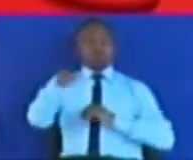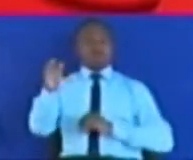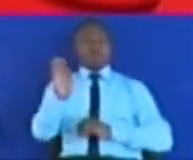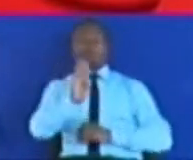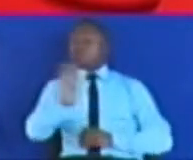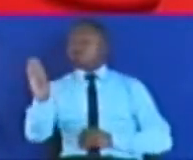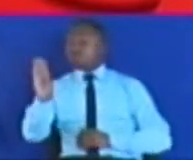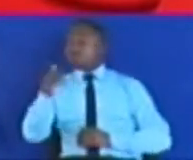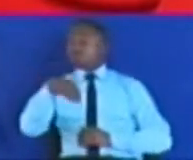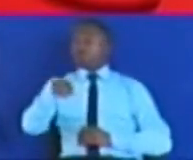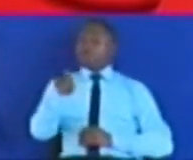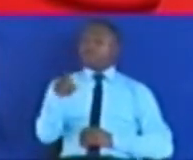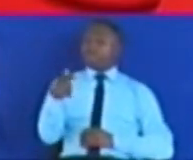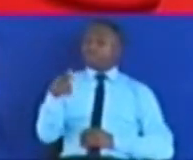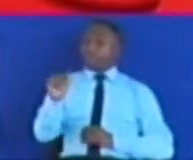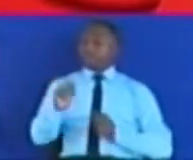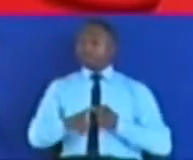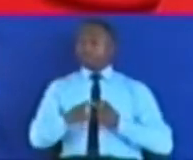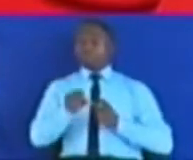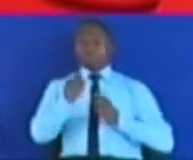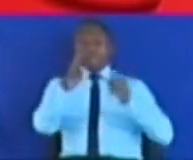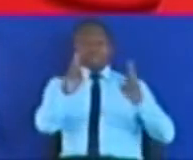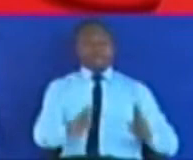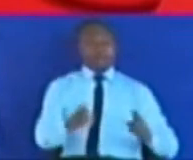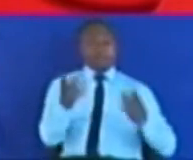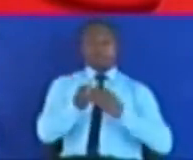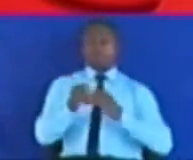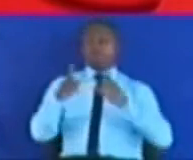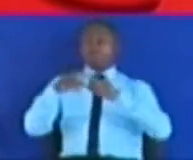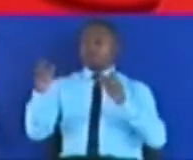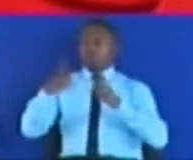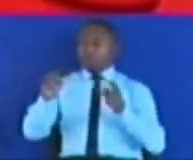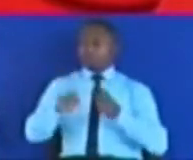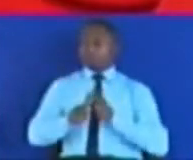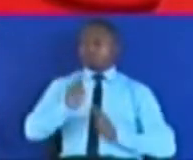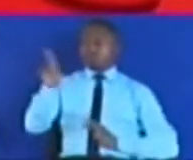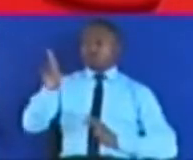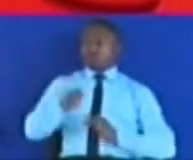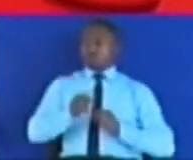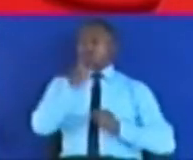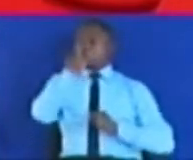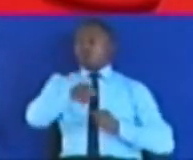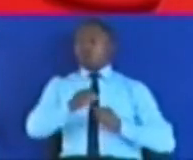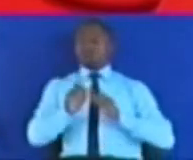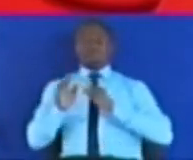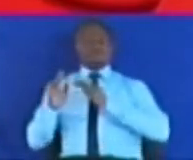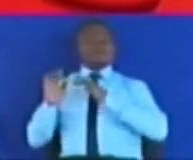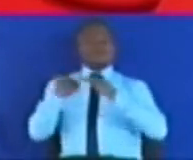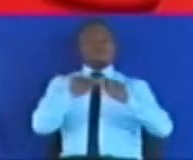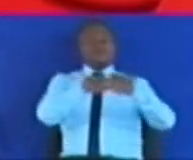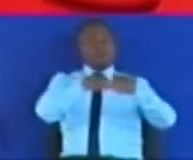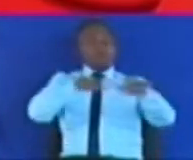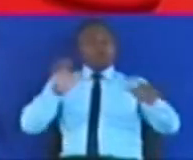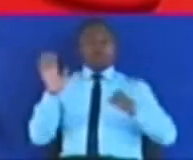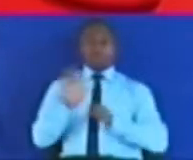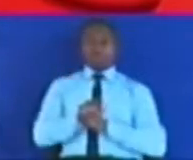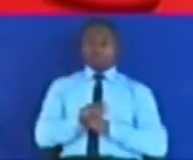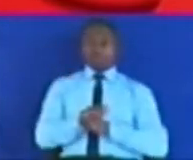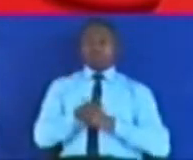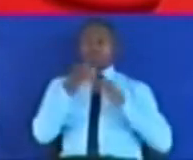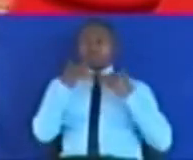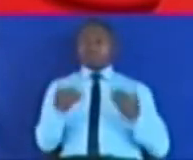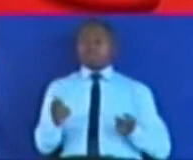mikoa mingine ya Geita, Kagera pamoja na Kigoma. Pale kuna msongamano mkubwa sana wa watu. Kwa